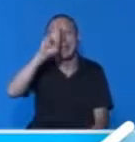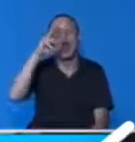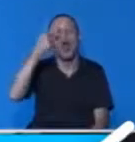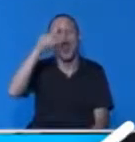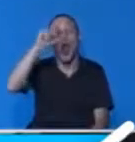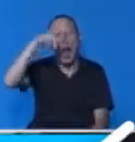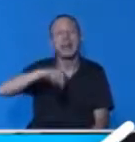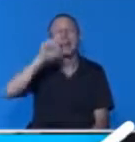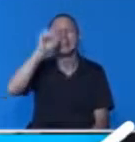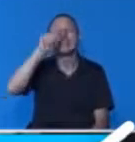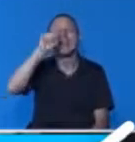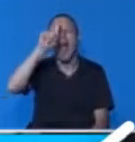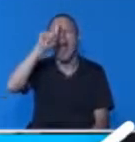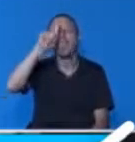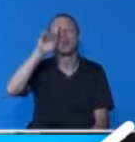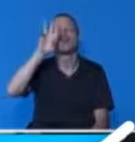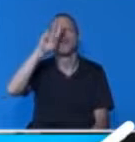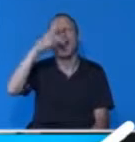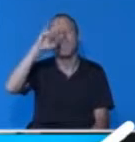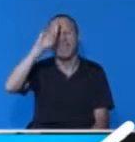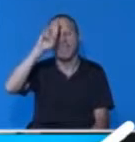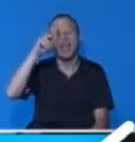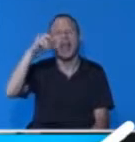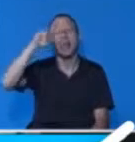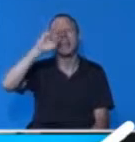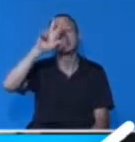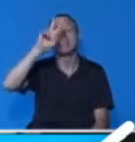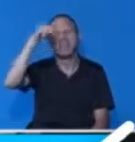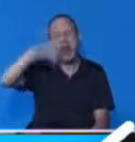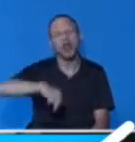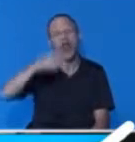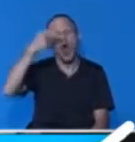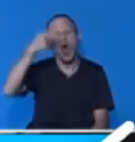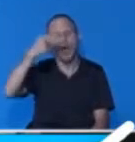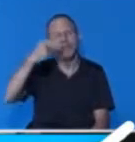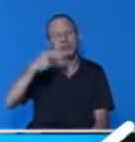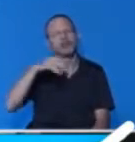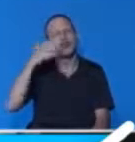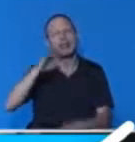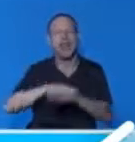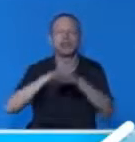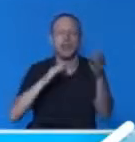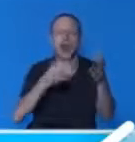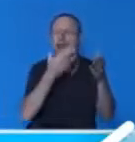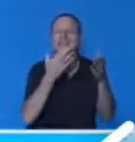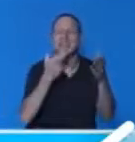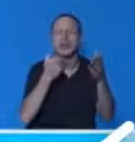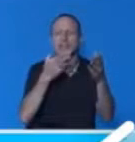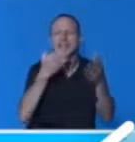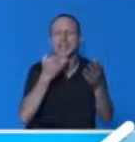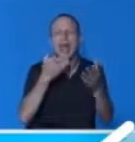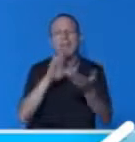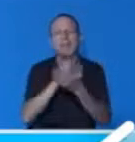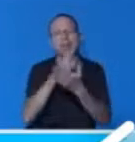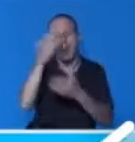שפיר, עם ניצן הורוביץ, שיהיה השמאל הציוני הישראלי בין יאיר לפיד